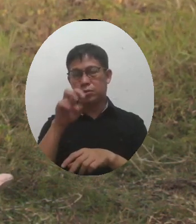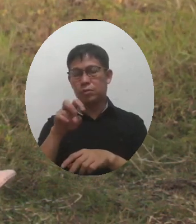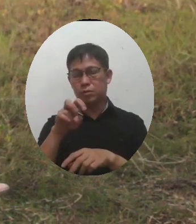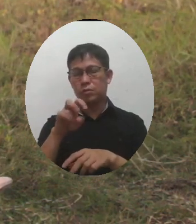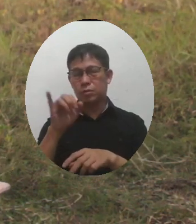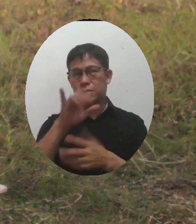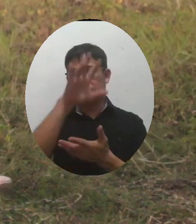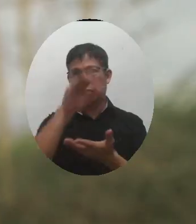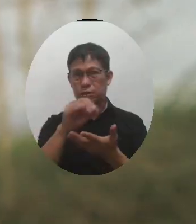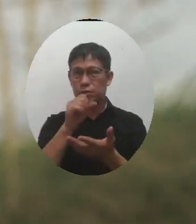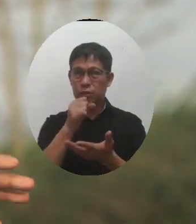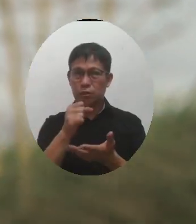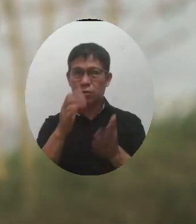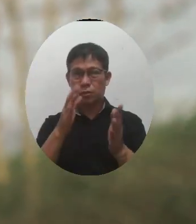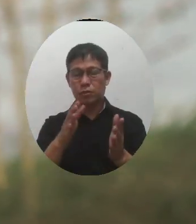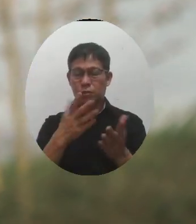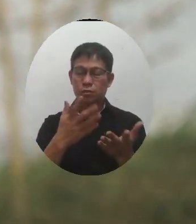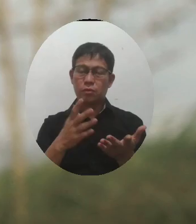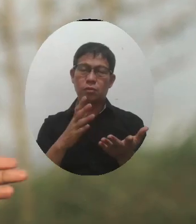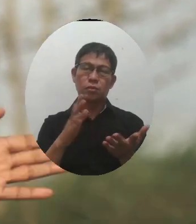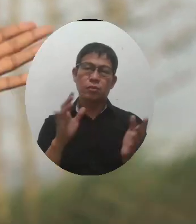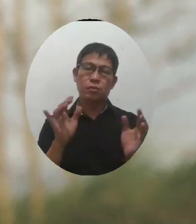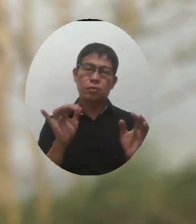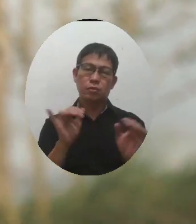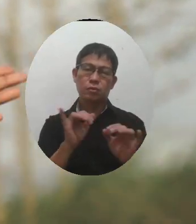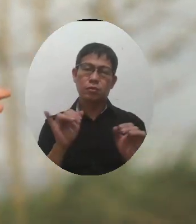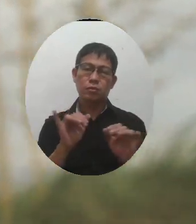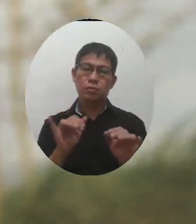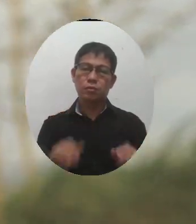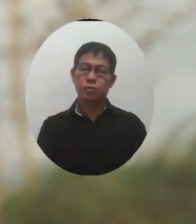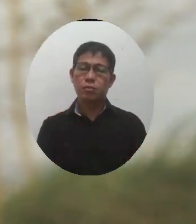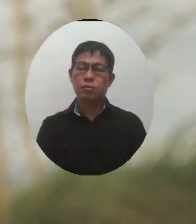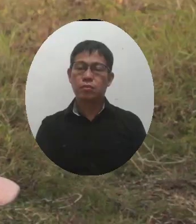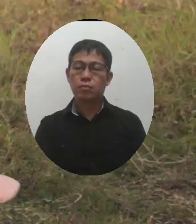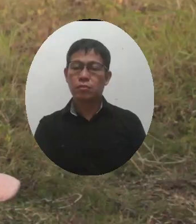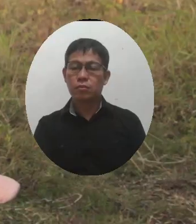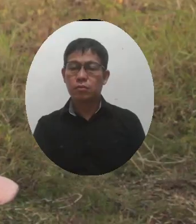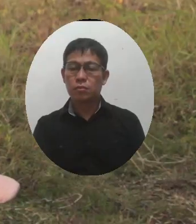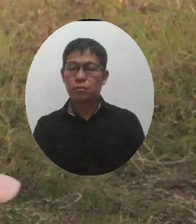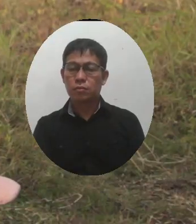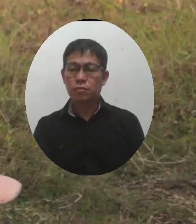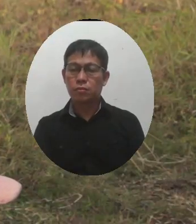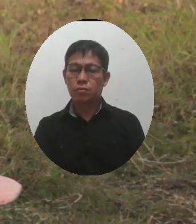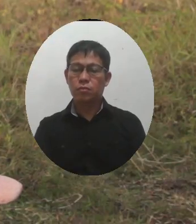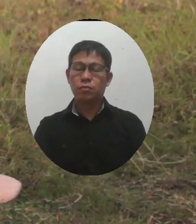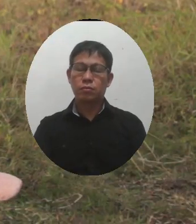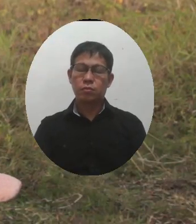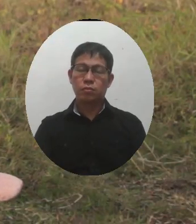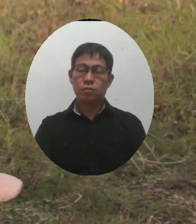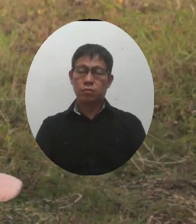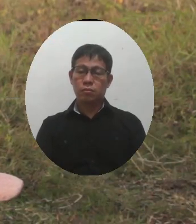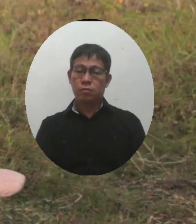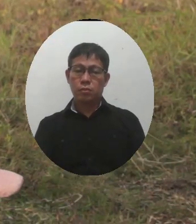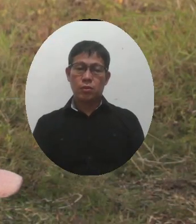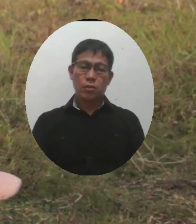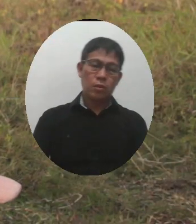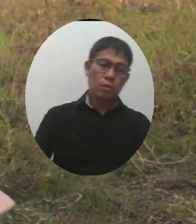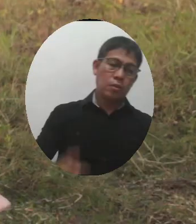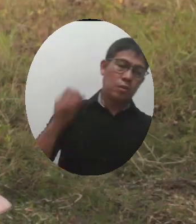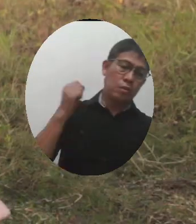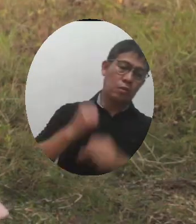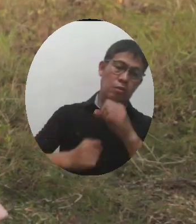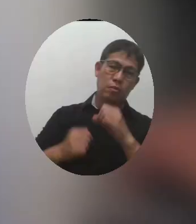singer. Pag po nandun siya sa baba, talagang ginagaya niya. Kung paano yung ginagawa nung kumakanta doon sa